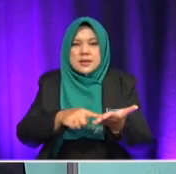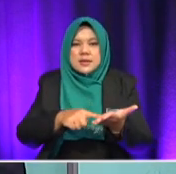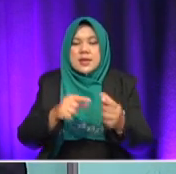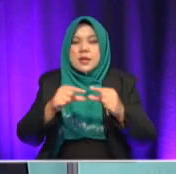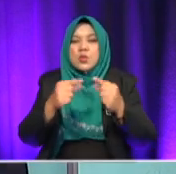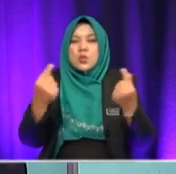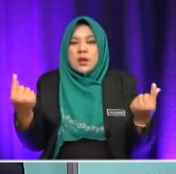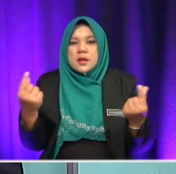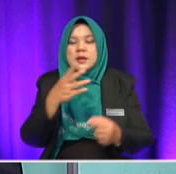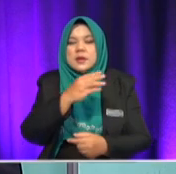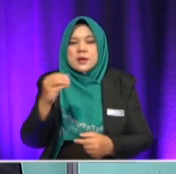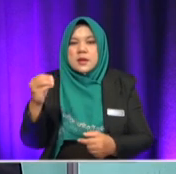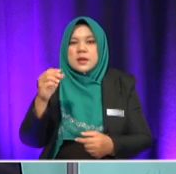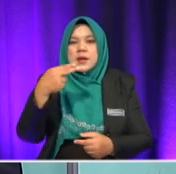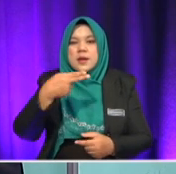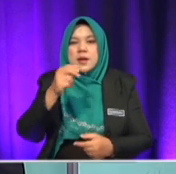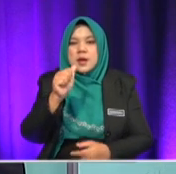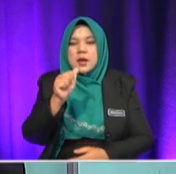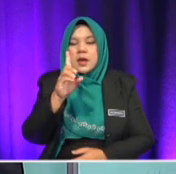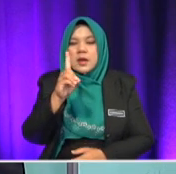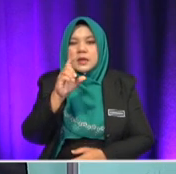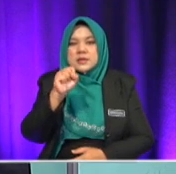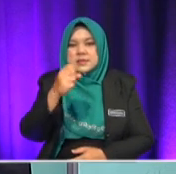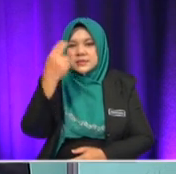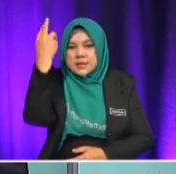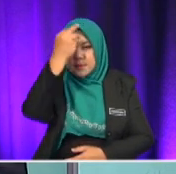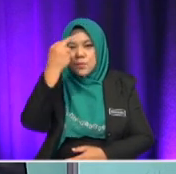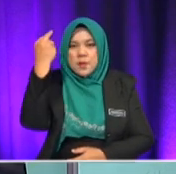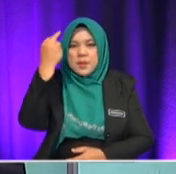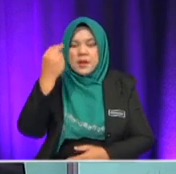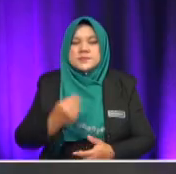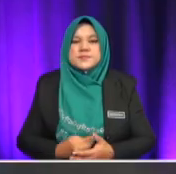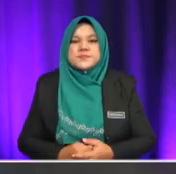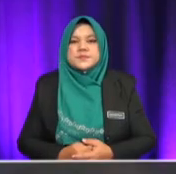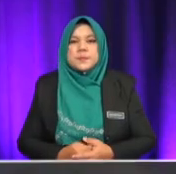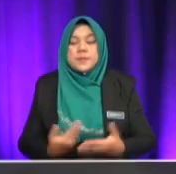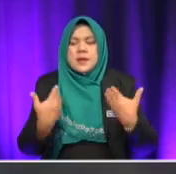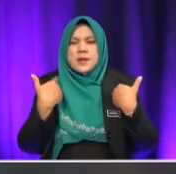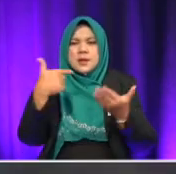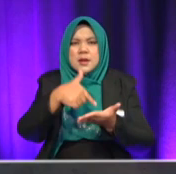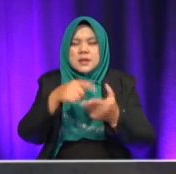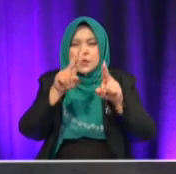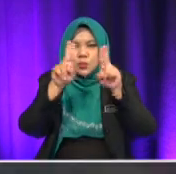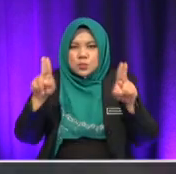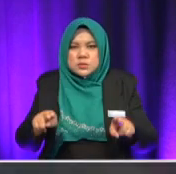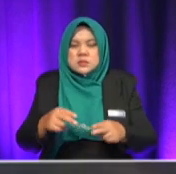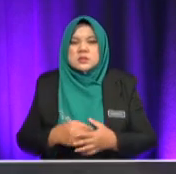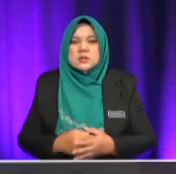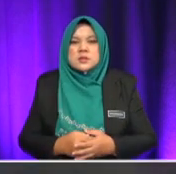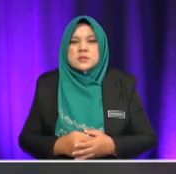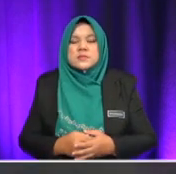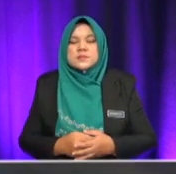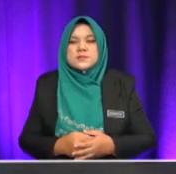dalil daripada hadis Nabi Sallallahu Alaihi Wasallam Ustaz ada lagi Uci pindah bagi keadaan